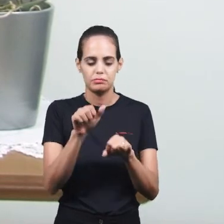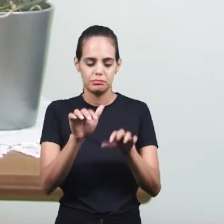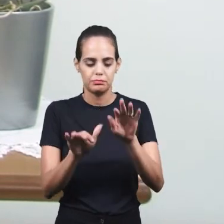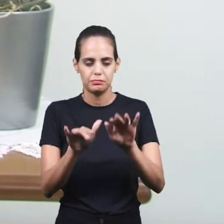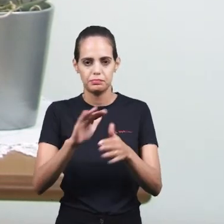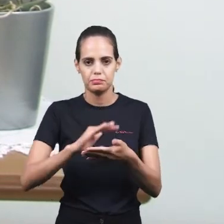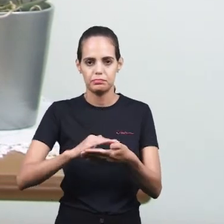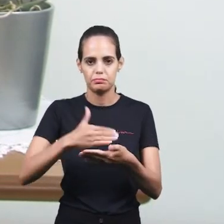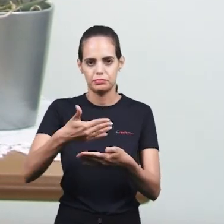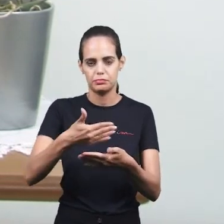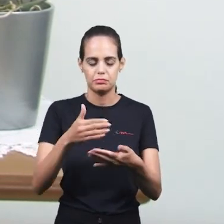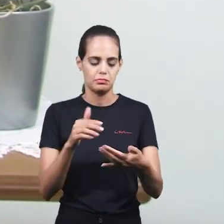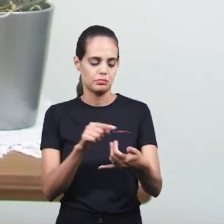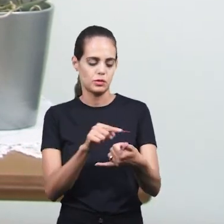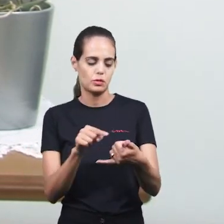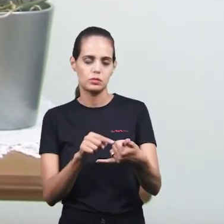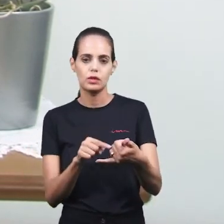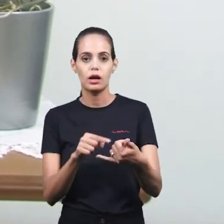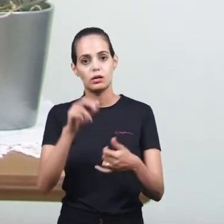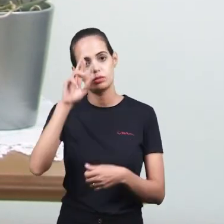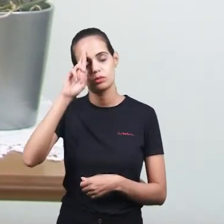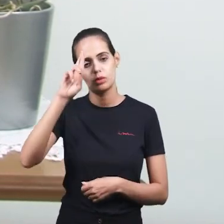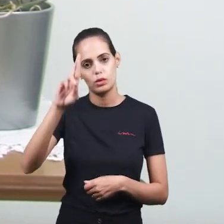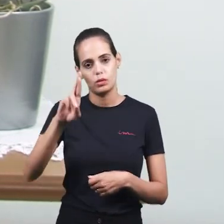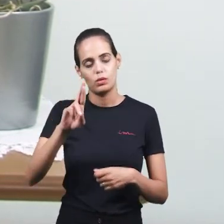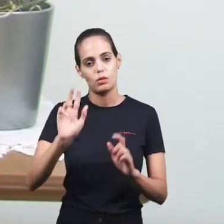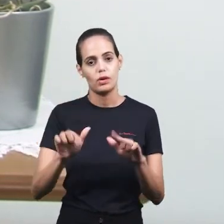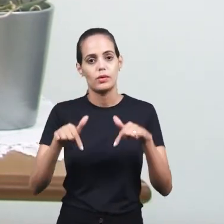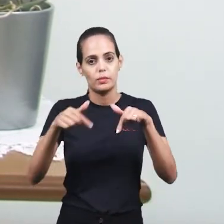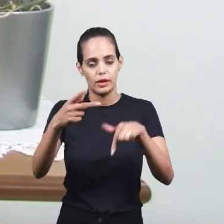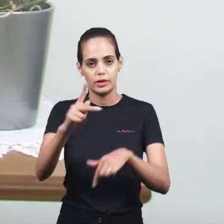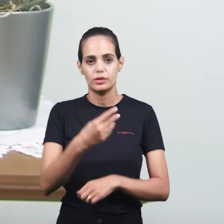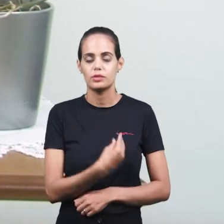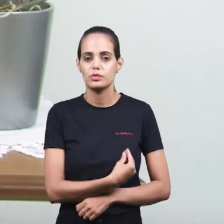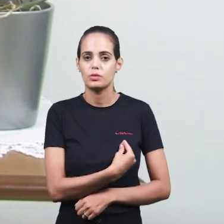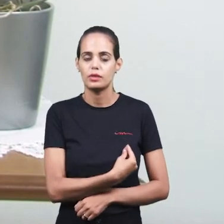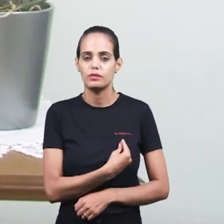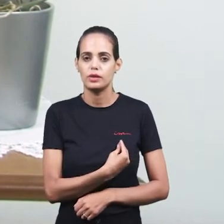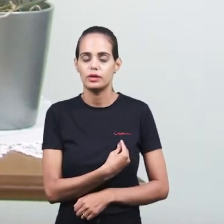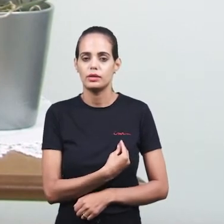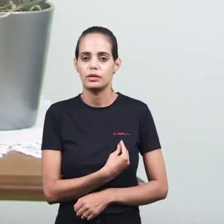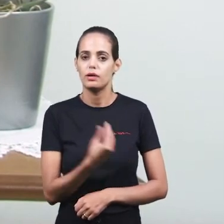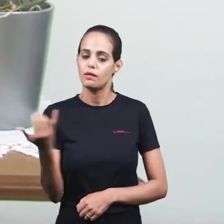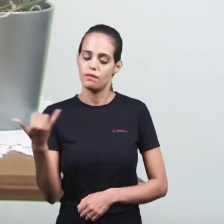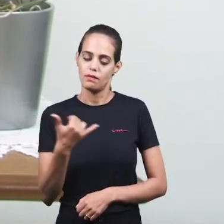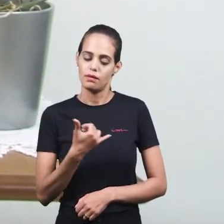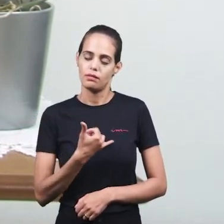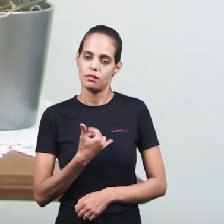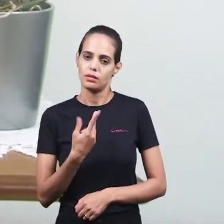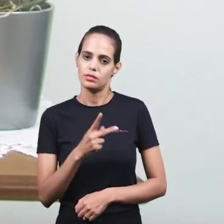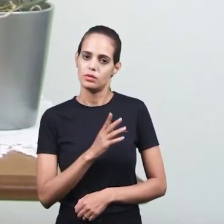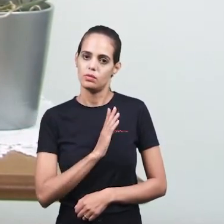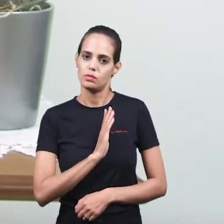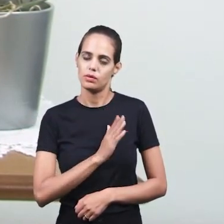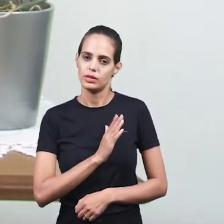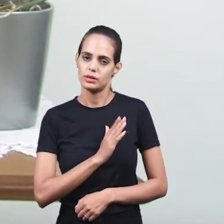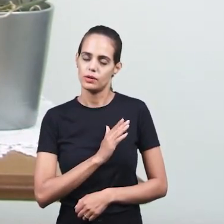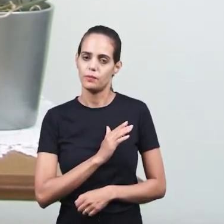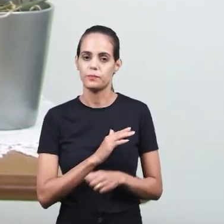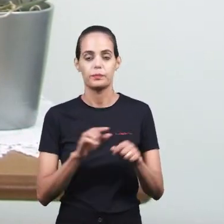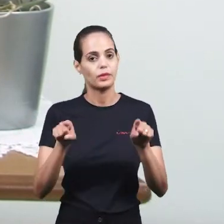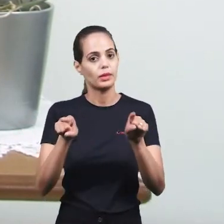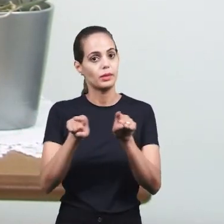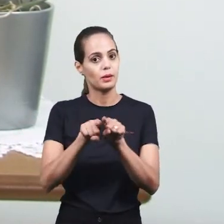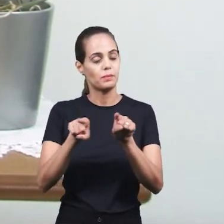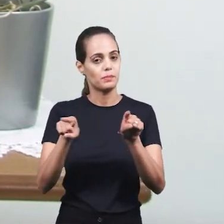всех. Подключайтесь, и Бог проговорит к вам, к вашему сердцу. Также по пятницам на